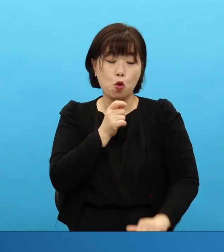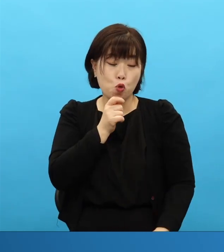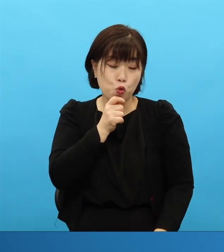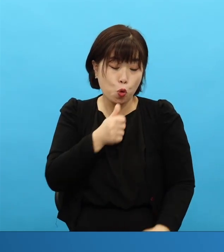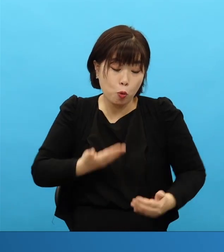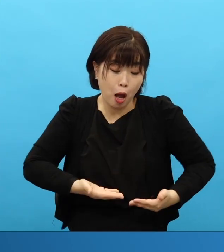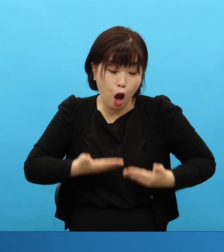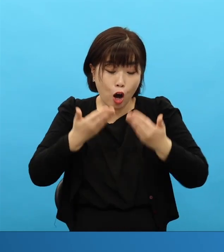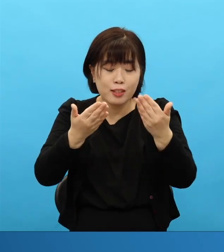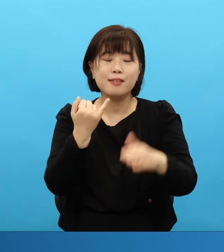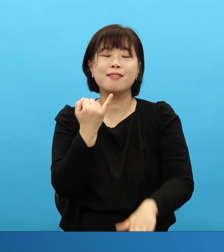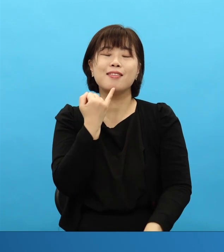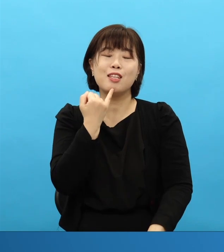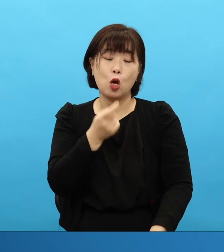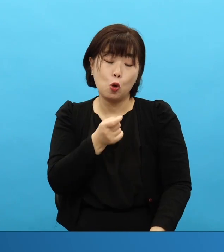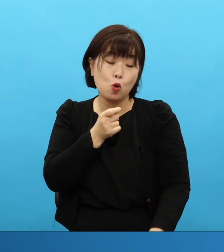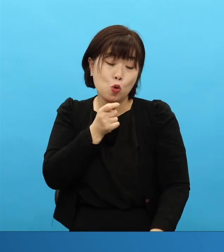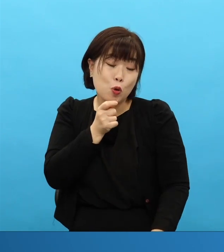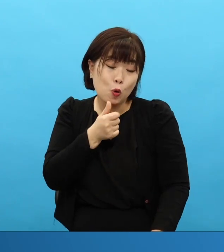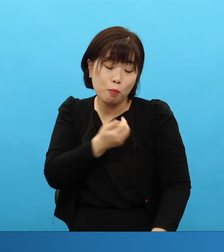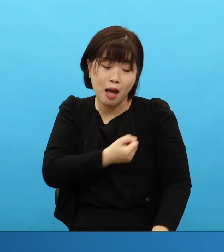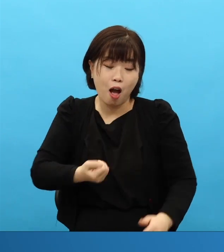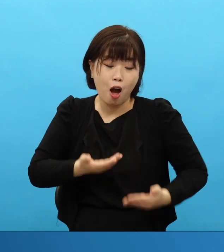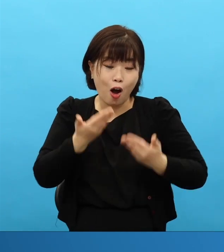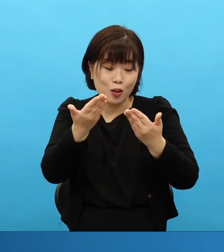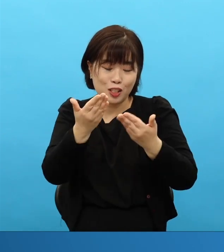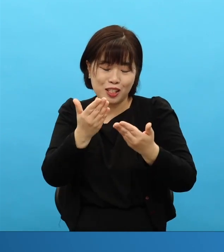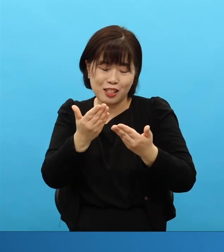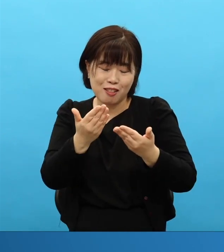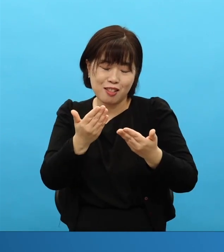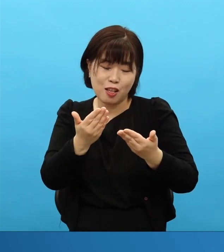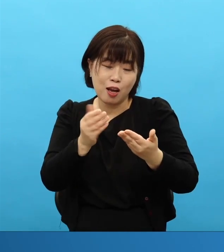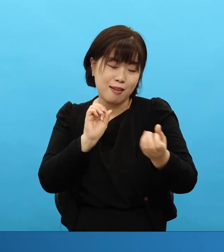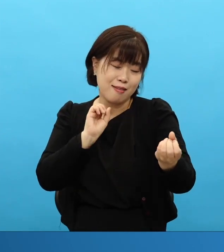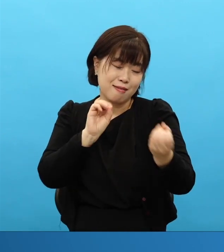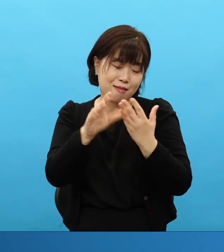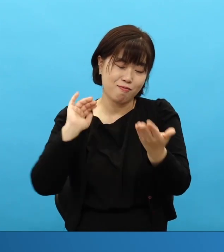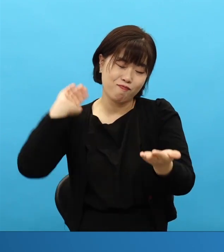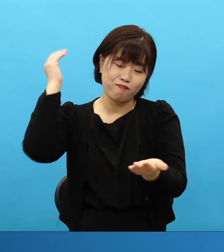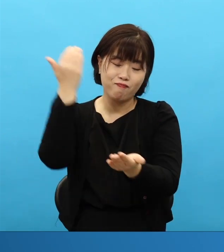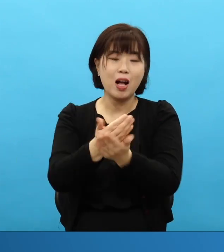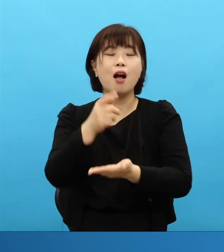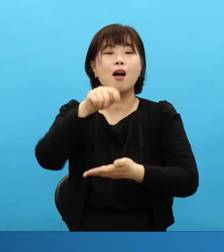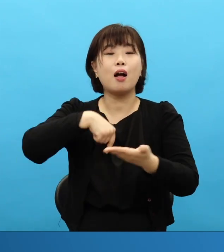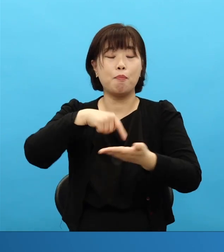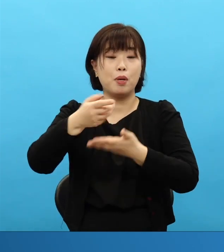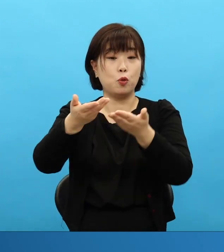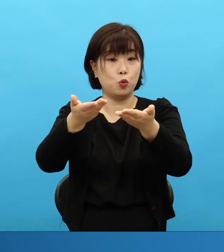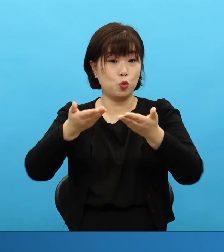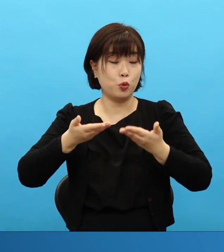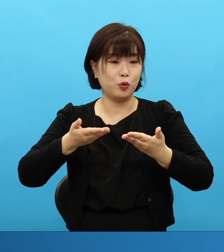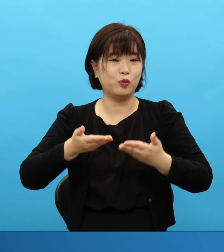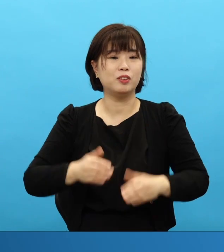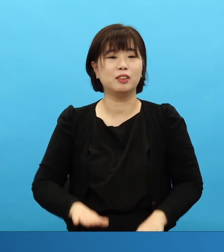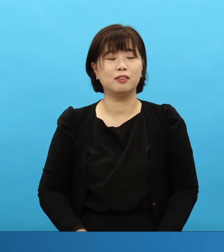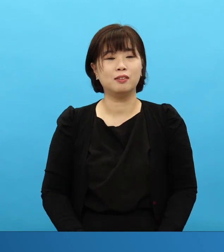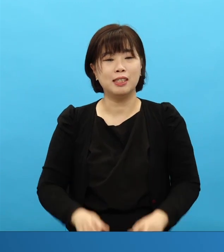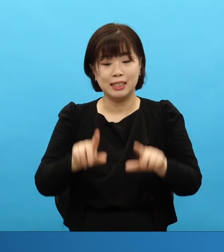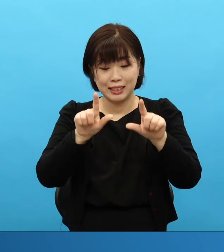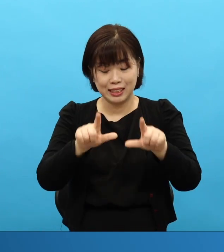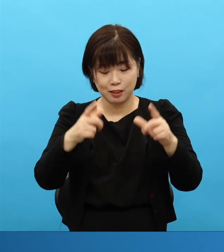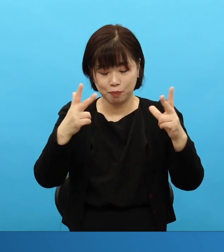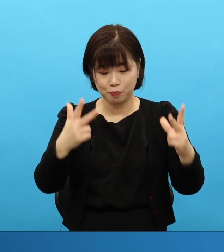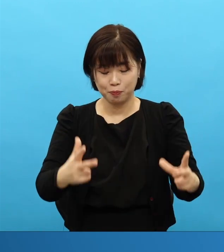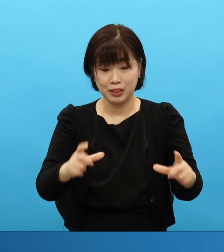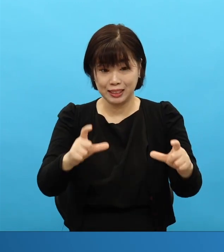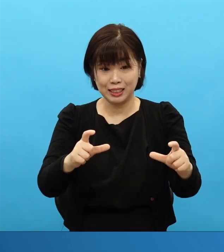to do world evangelization in that covenant, that's the best choice. 안양 지역에 있는 우리 목사님들은 복음 전할 목사님들입니다. The pastors in the Anyang region,